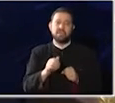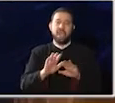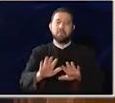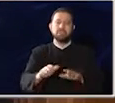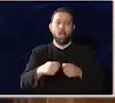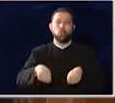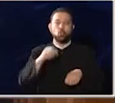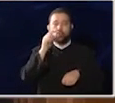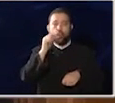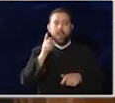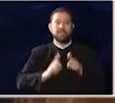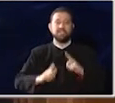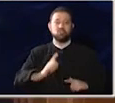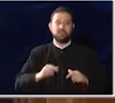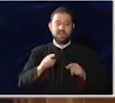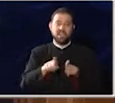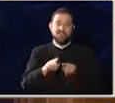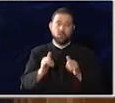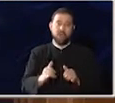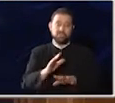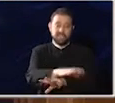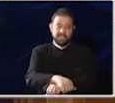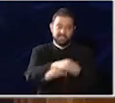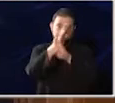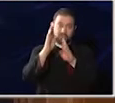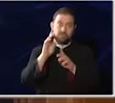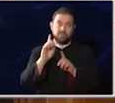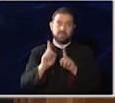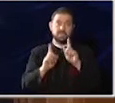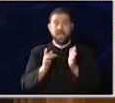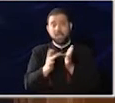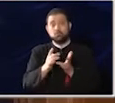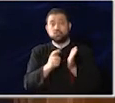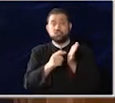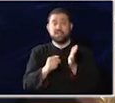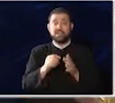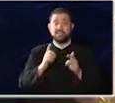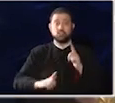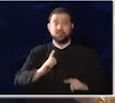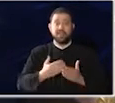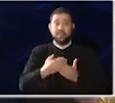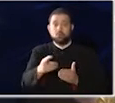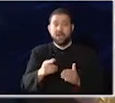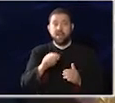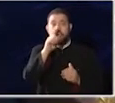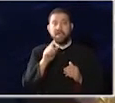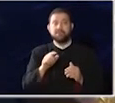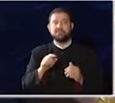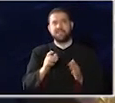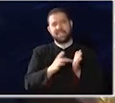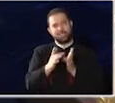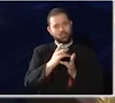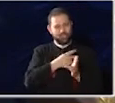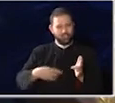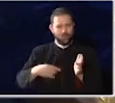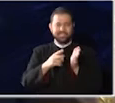astfel se va izbăvi. Dacă Hristos ne cere să suferim pentru El? Hristos ne cere